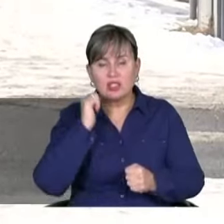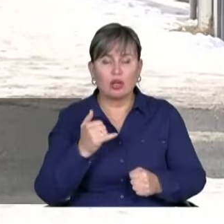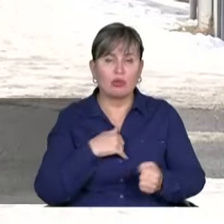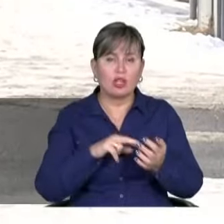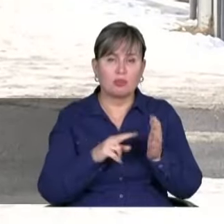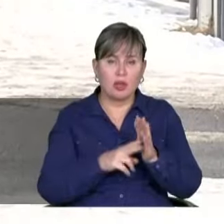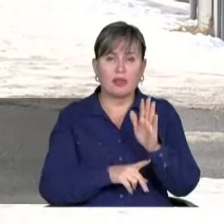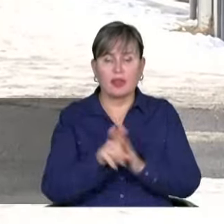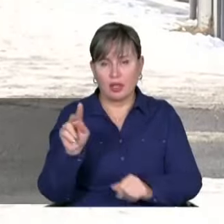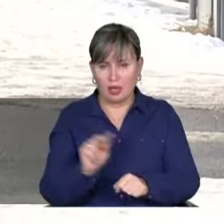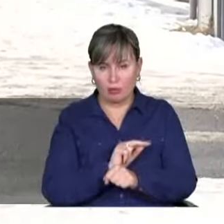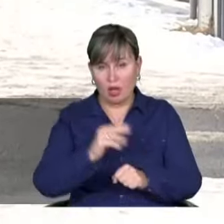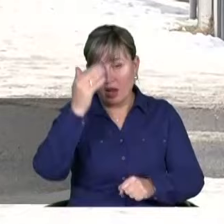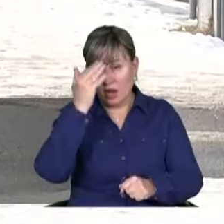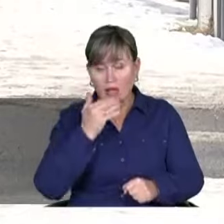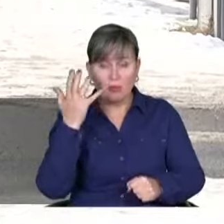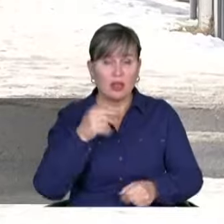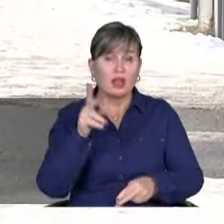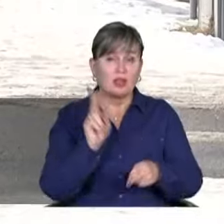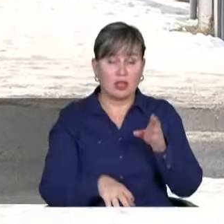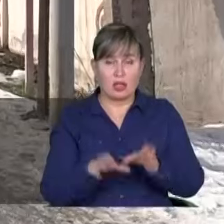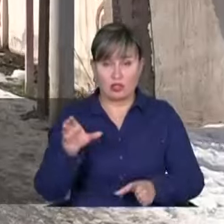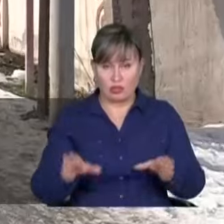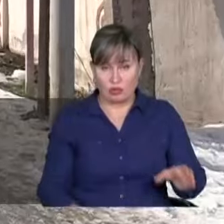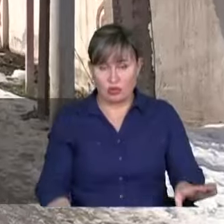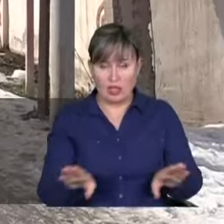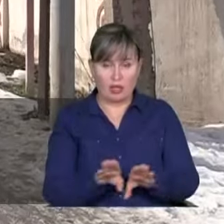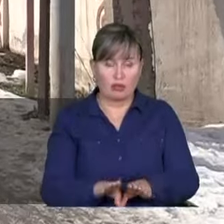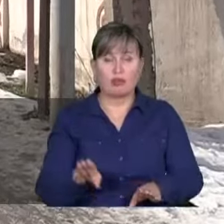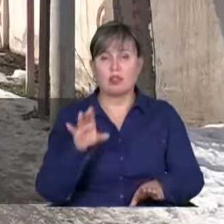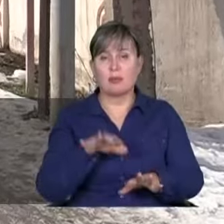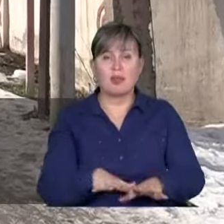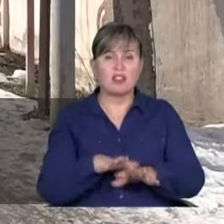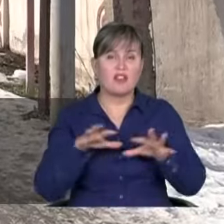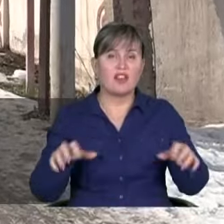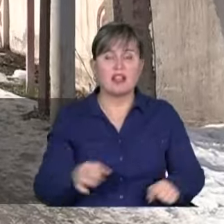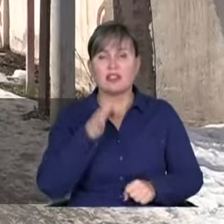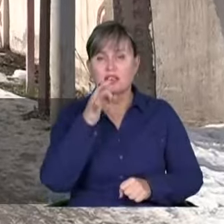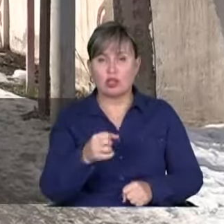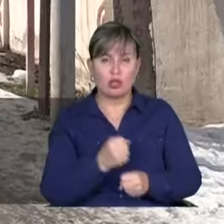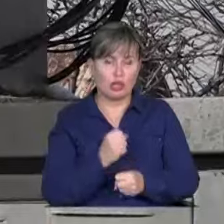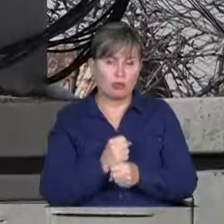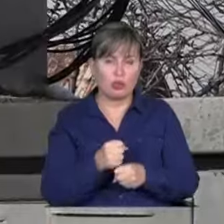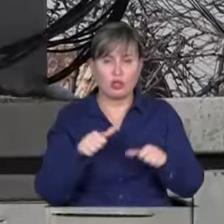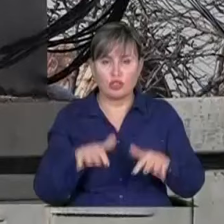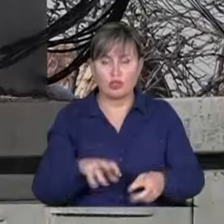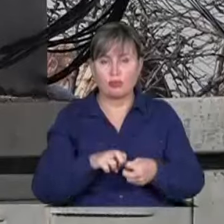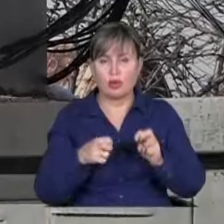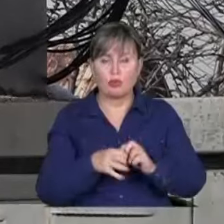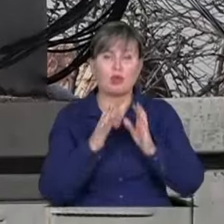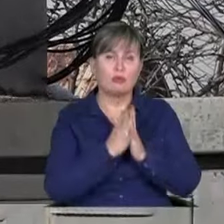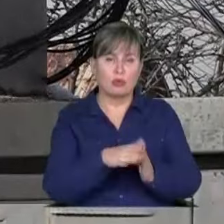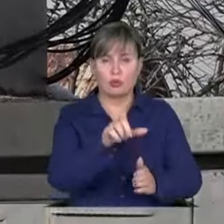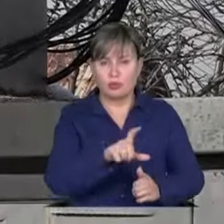планах начать их ремонт летом, когда закончится отопительный сезон. Между тем, местные власти заверили, что работают над решением проблемы и просят у